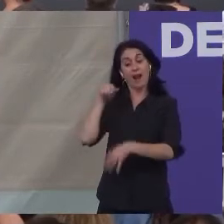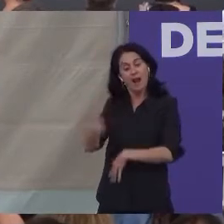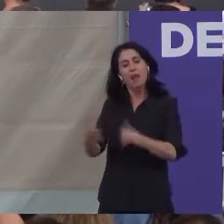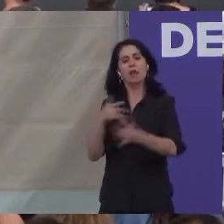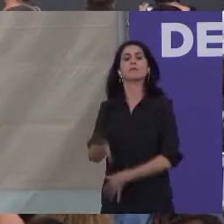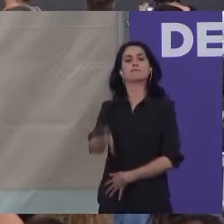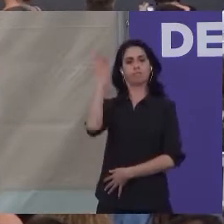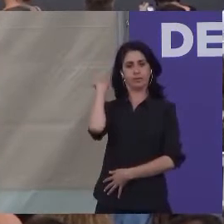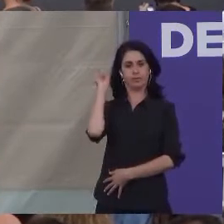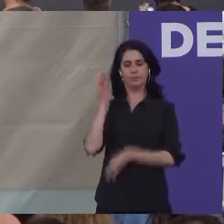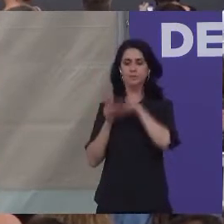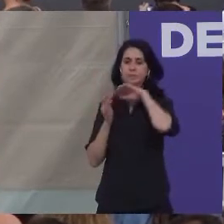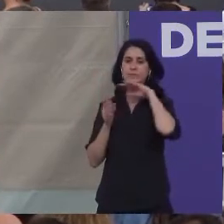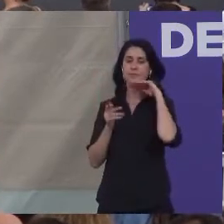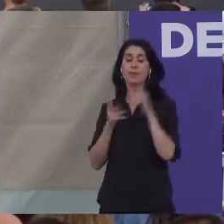A més, proposem,